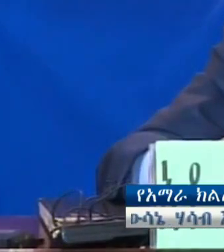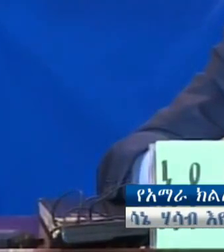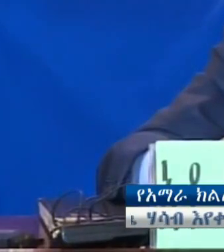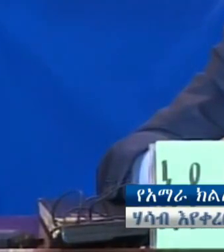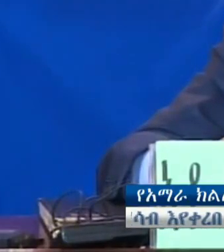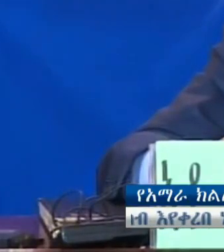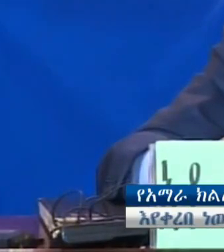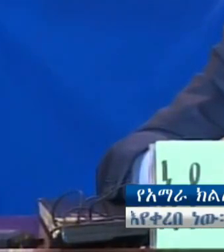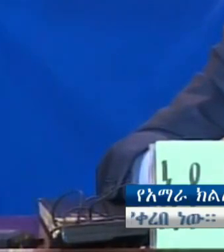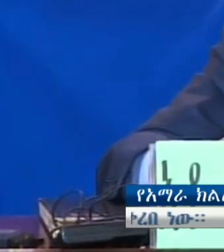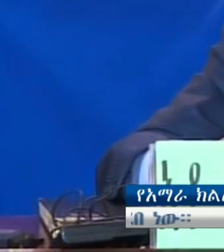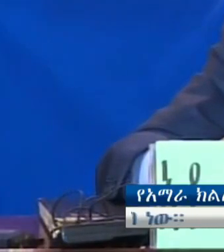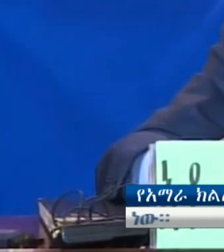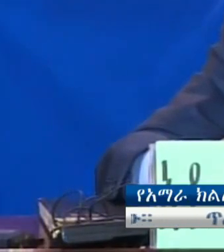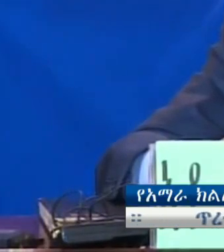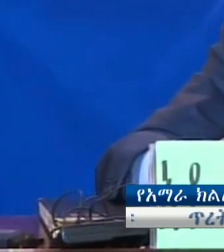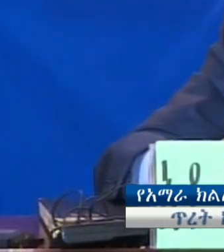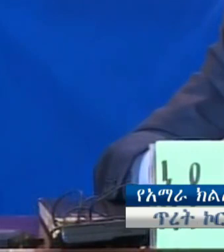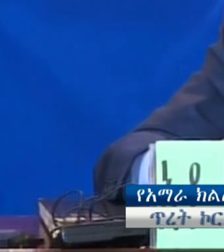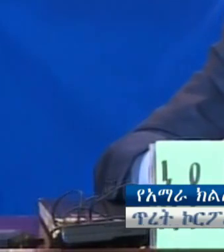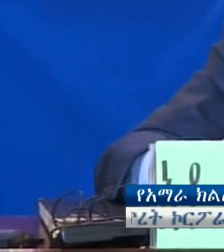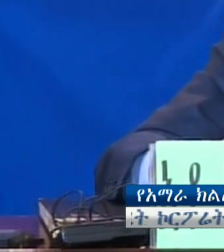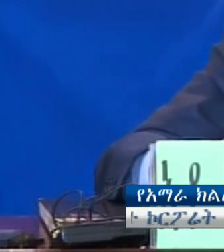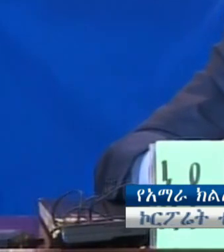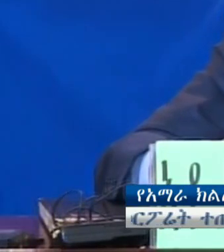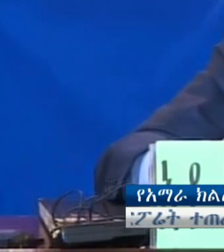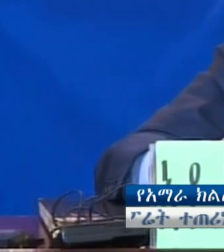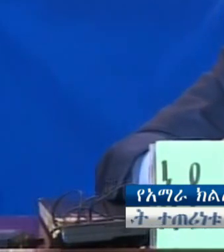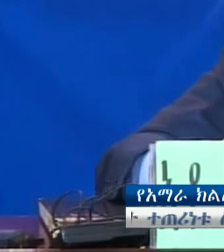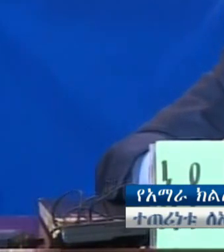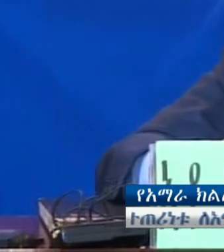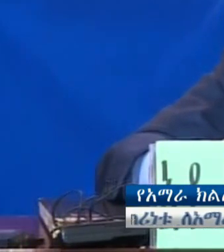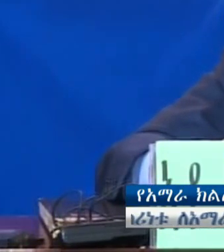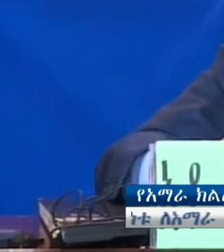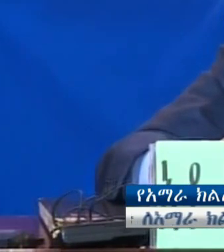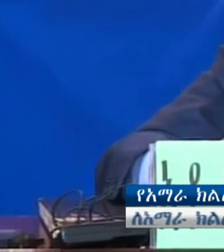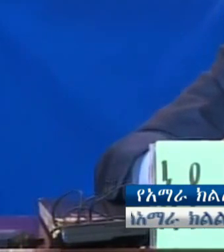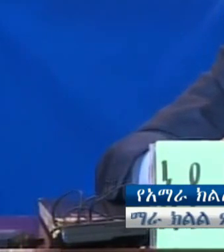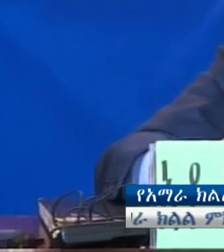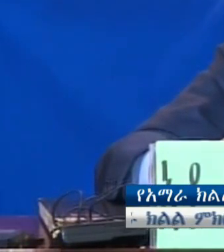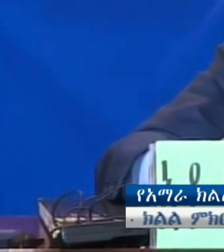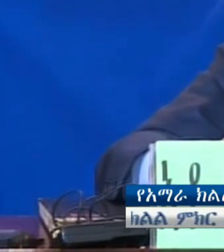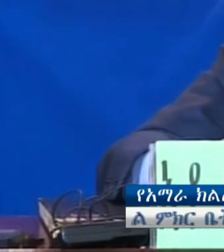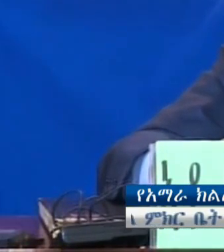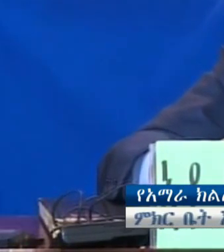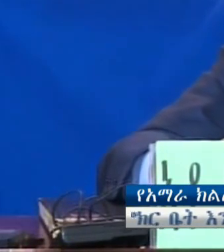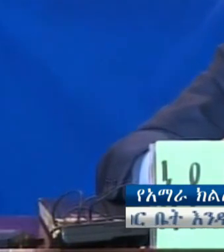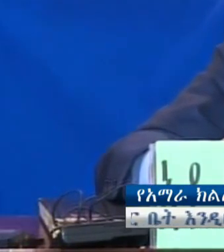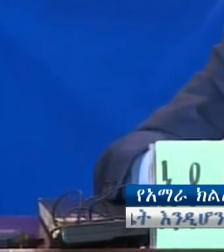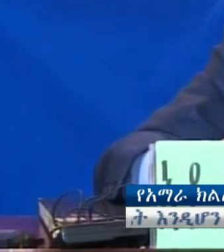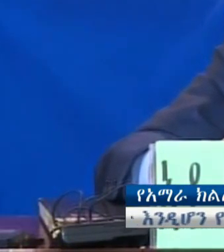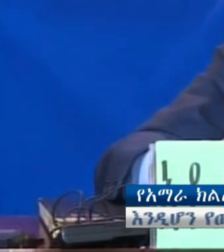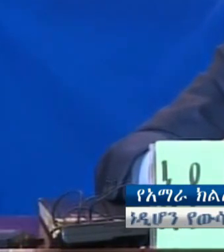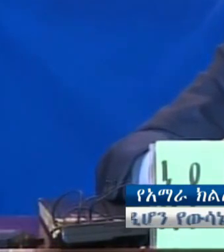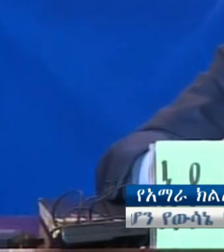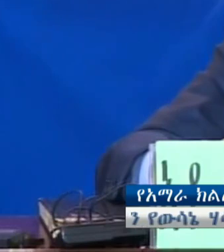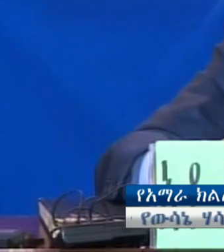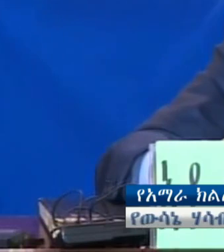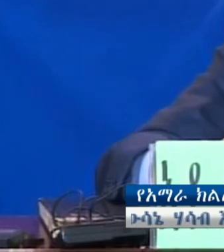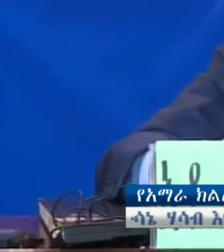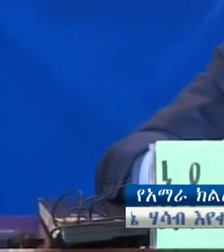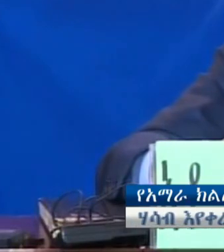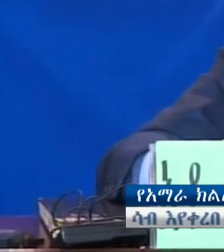ተጠያቂዎችም እንዲኖሩ ለማድረግ ጥረት ተደርጓል። በዛ ወቅት በተካሄደ ትግል ነው ወይ ክልሉ ምክር ቤት የአማራ ህዝብ ወኪል ስለሆነ ያስተዳድረው ወይ